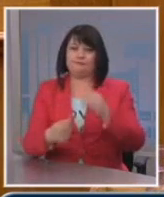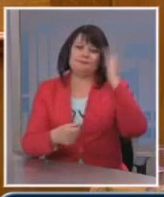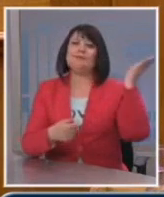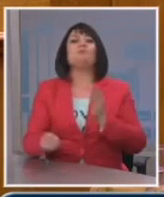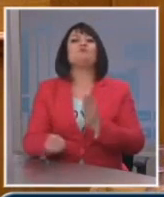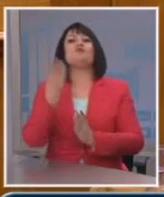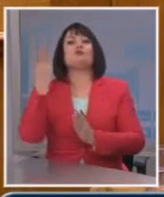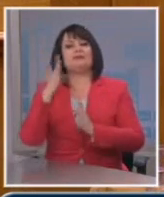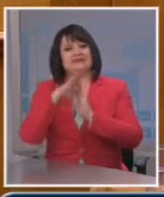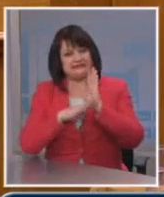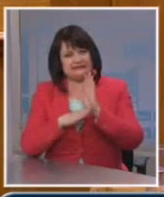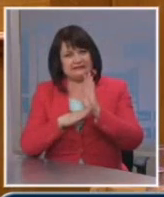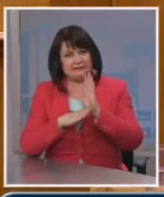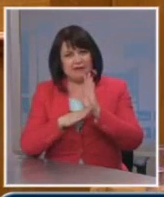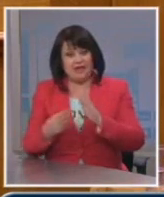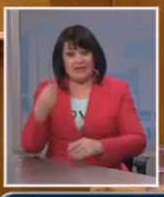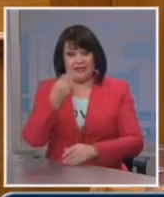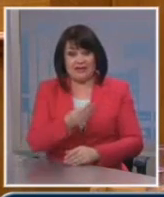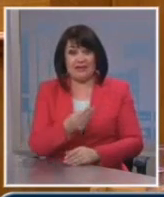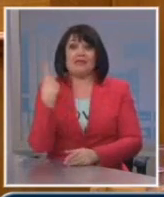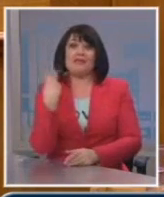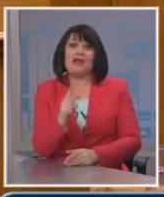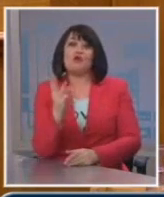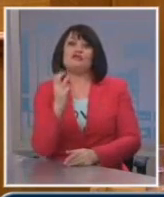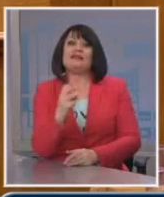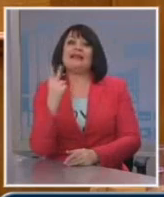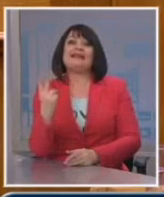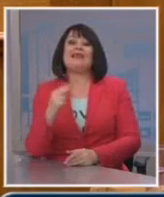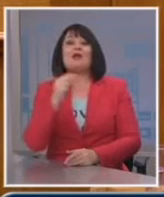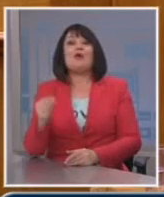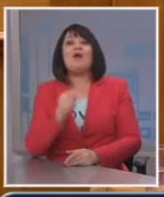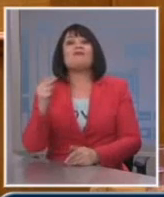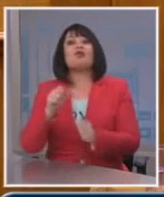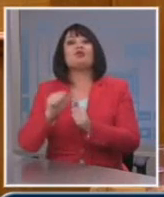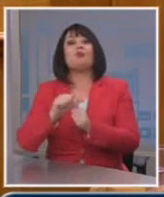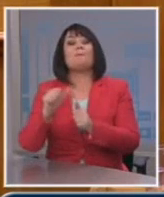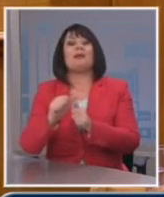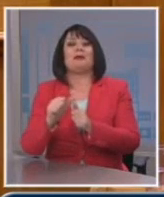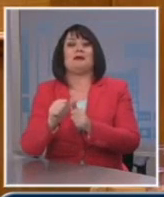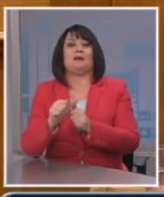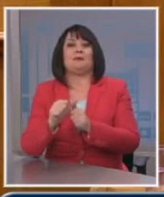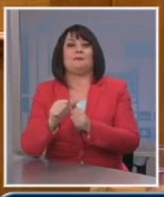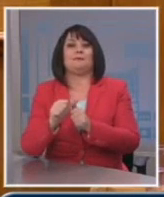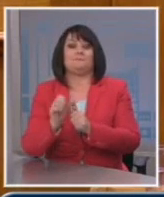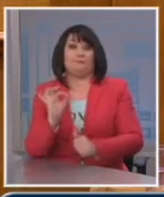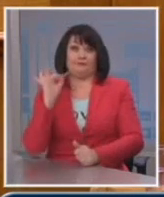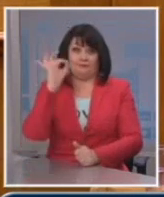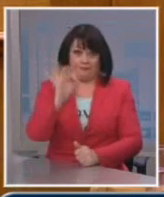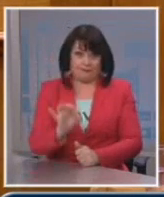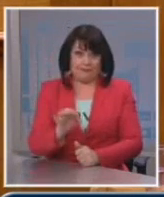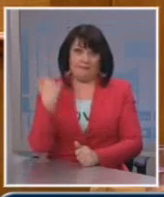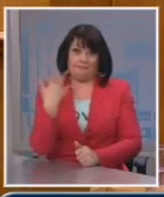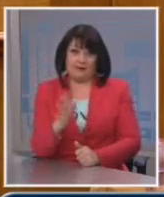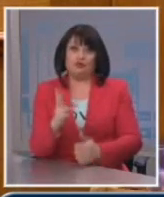σύστημα θα αποδώσει 232 ευρώ το μήνα. Για να φτάσει να αποδίδει τα 576